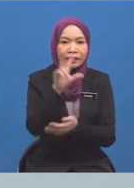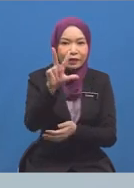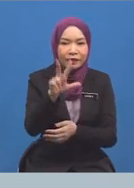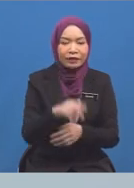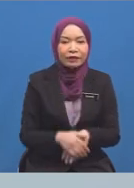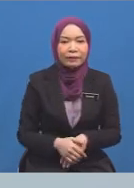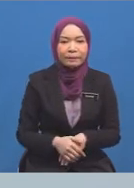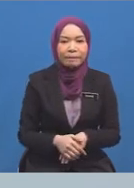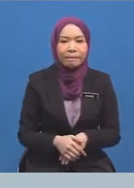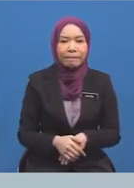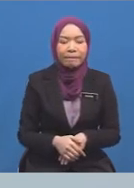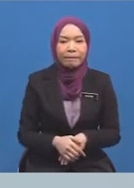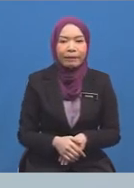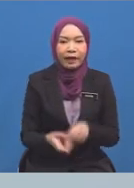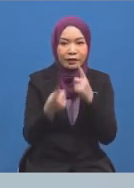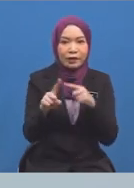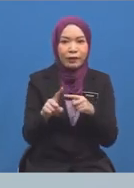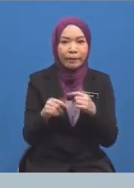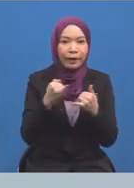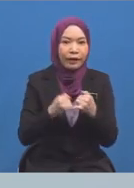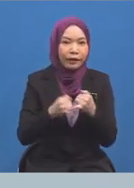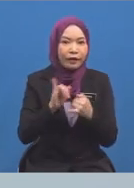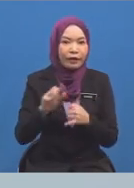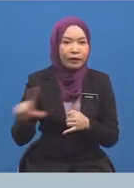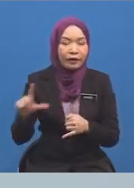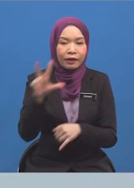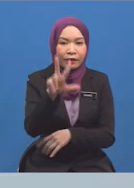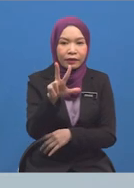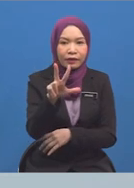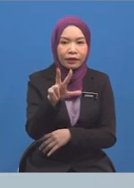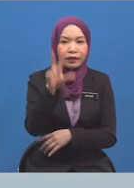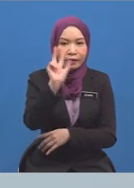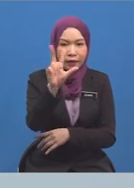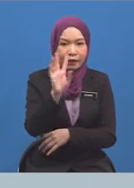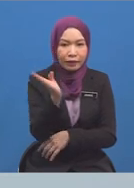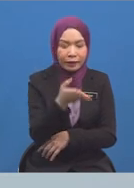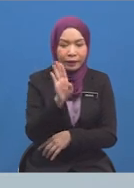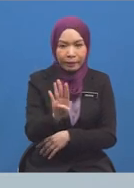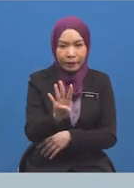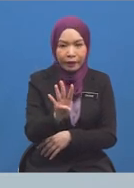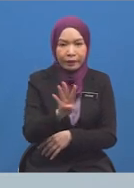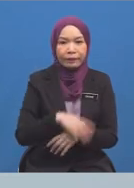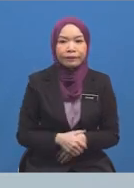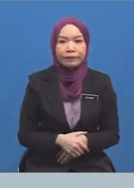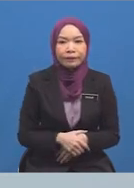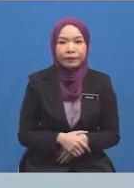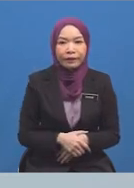make jawaban Hai kita adalah 33 penumpang